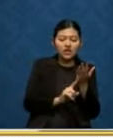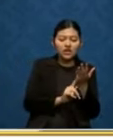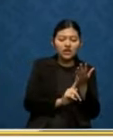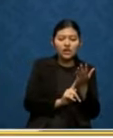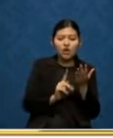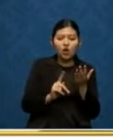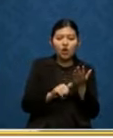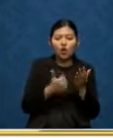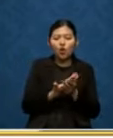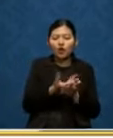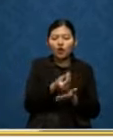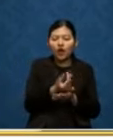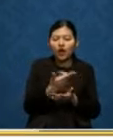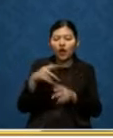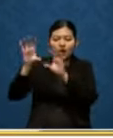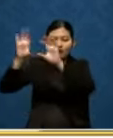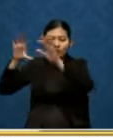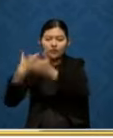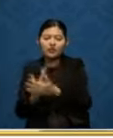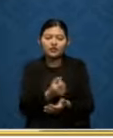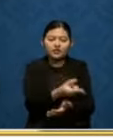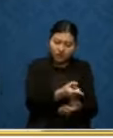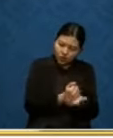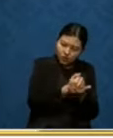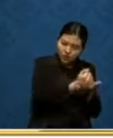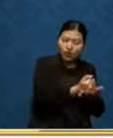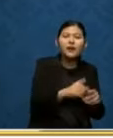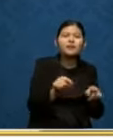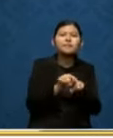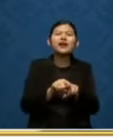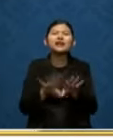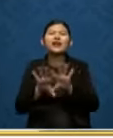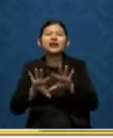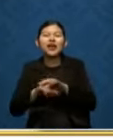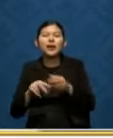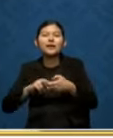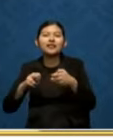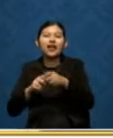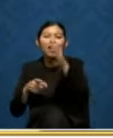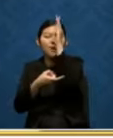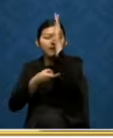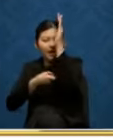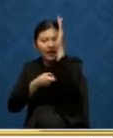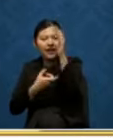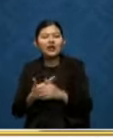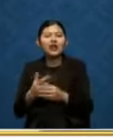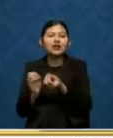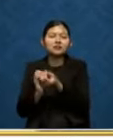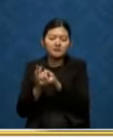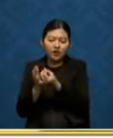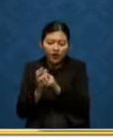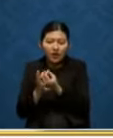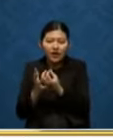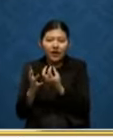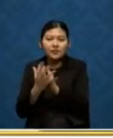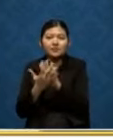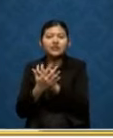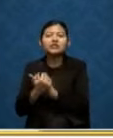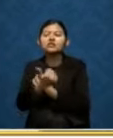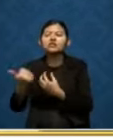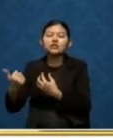เอ้าเดี๋ยวรัฐชดใช้ให้มันเหมือนกรณีเรื่องของราคายางพาราในเรื่องของพืชการเกษตรอื่นซึ่งตรงนี้ผมคิดว่า